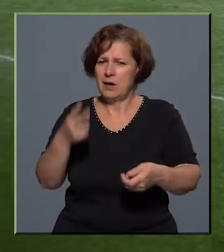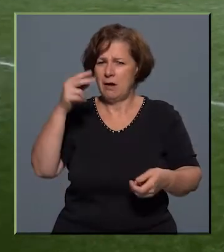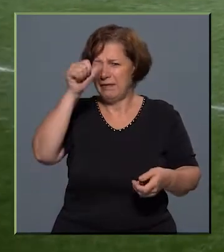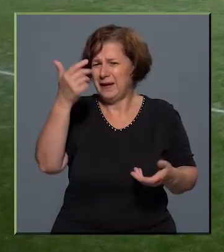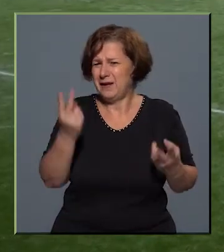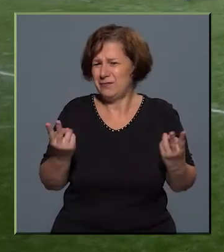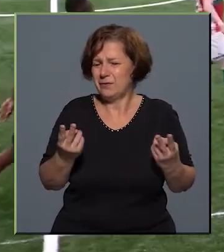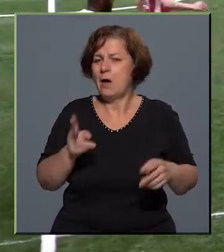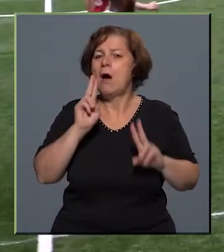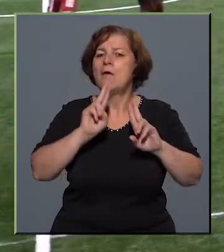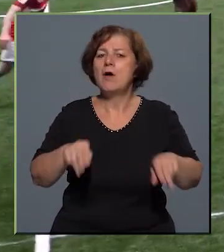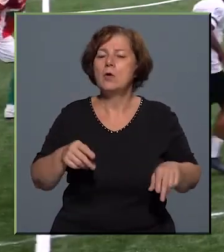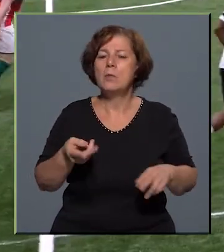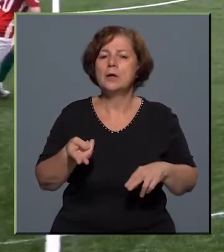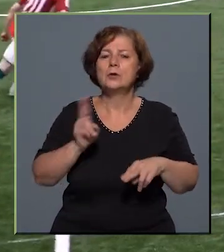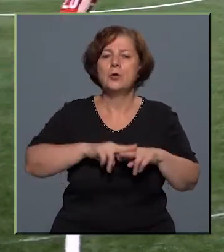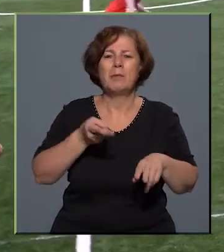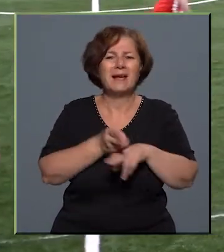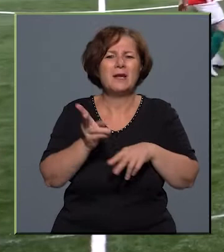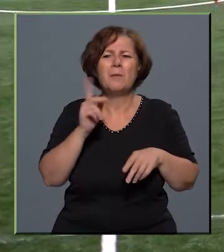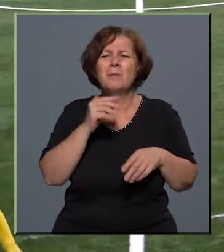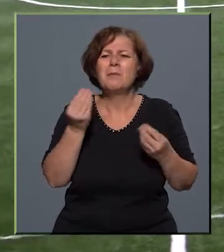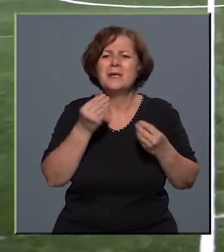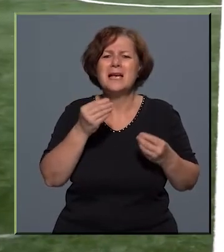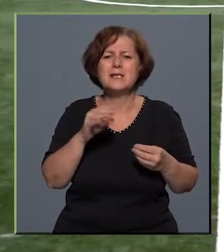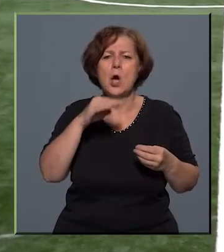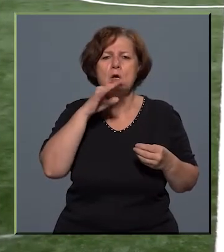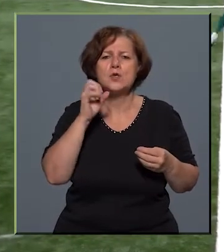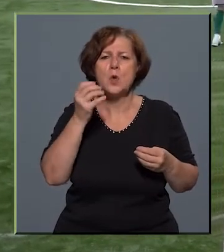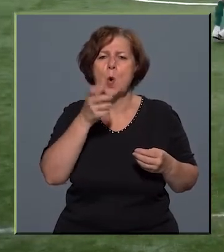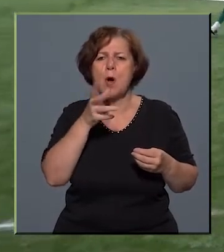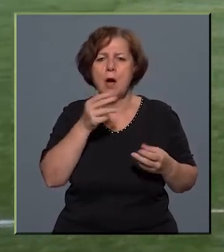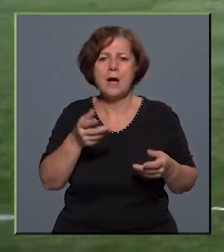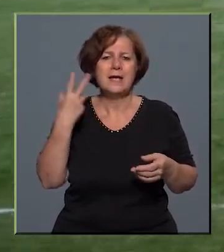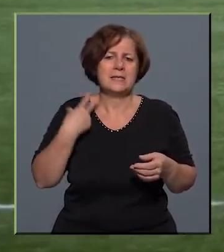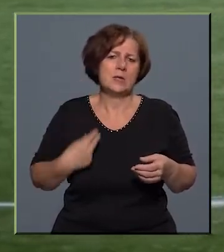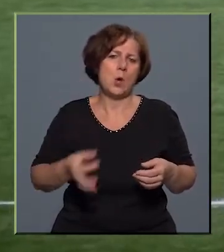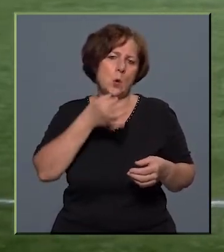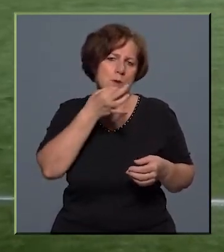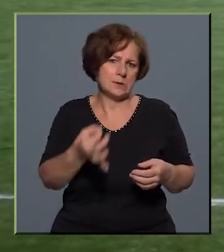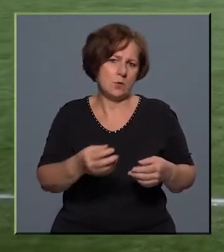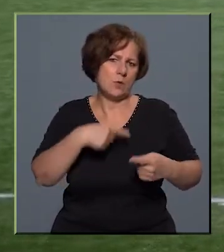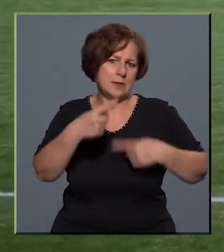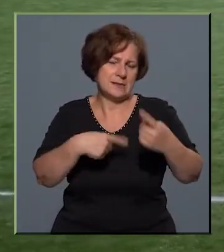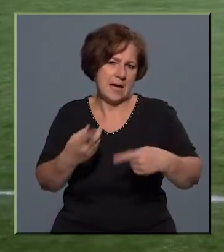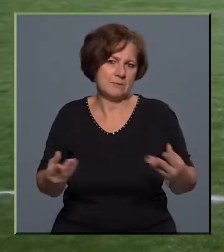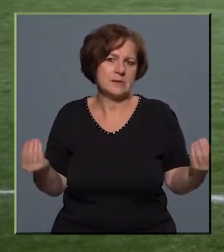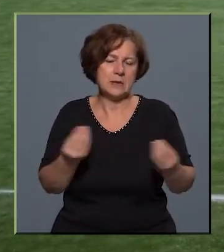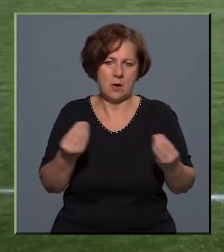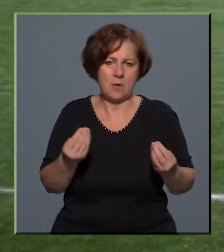jelent? Igen, valóban tőlem is többen kérdezték, hogy mit jelent ez a Szokka. Hát ez a soccer angol szóból származik, ami